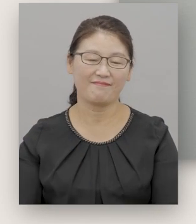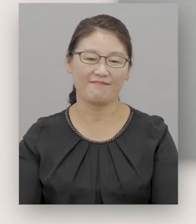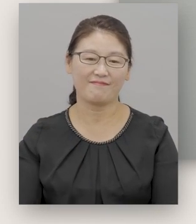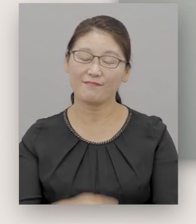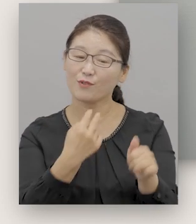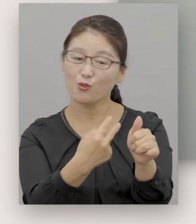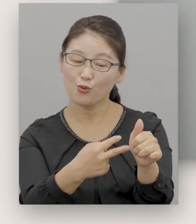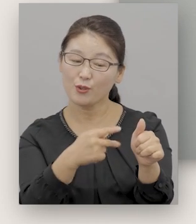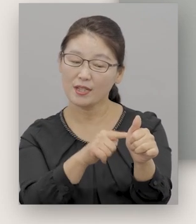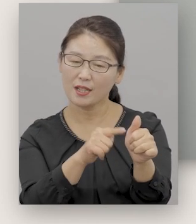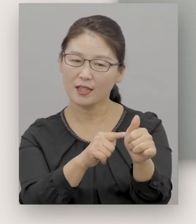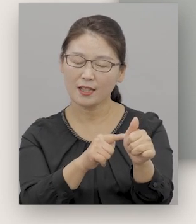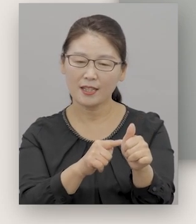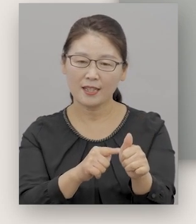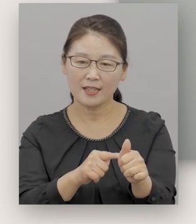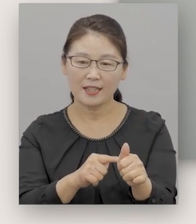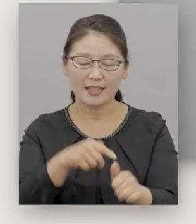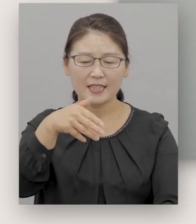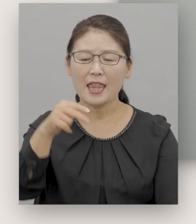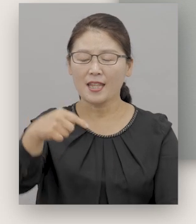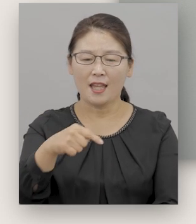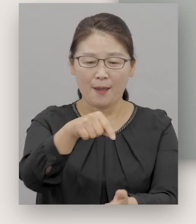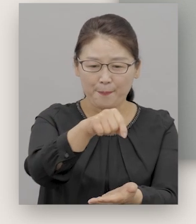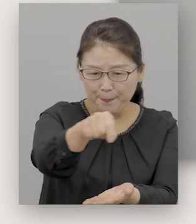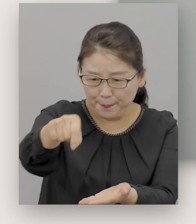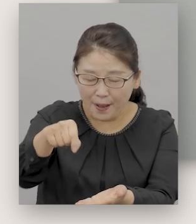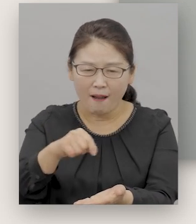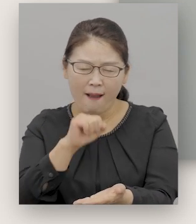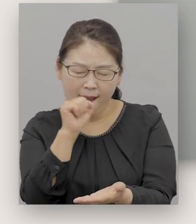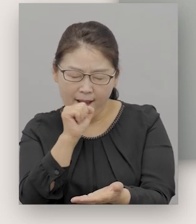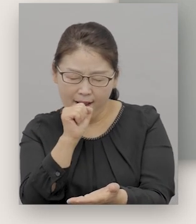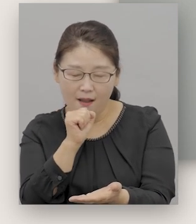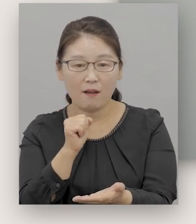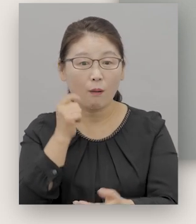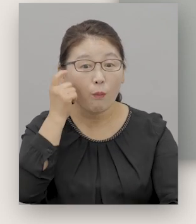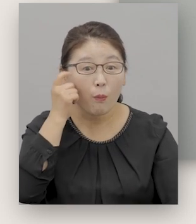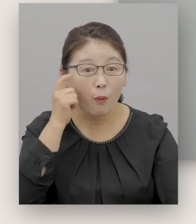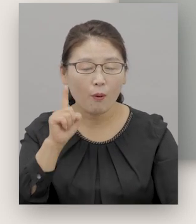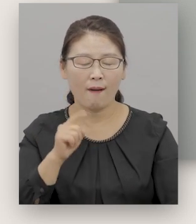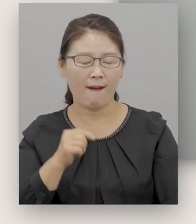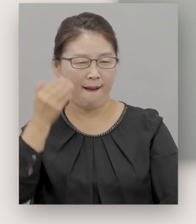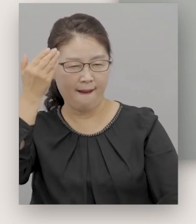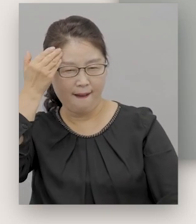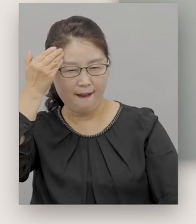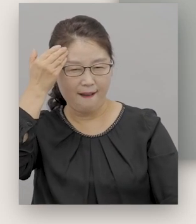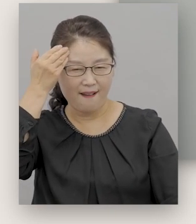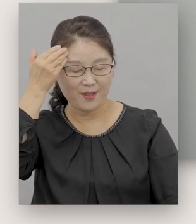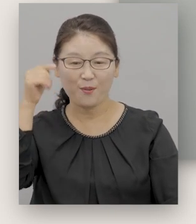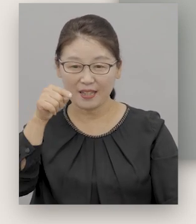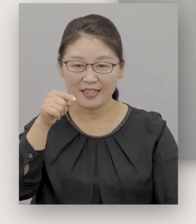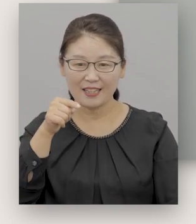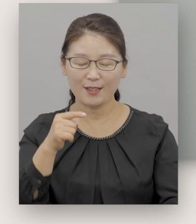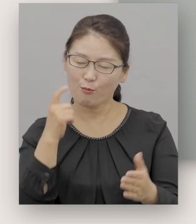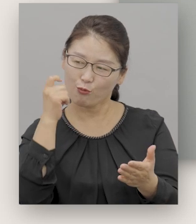이렇게 체스에 열광했었던 이유가 물론 이제 어떤 지적이고 추상적인 어떤 영역 이제